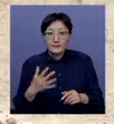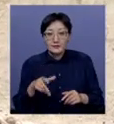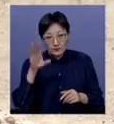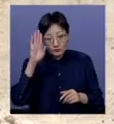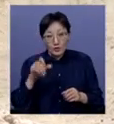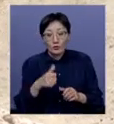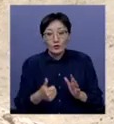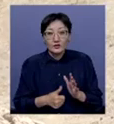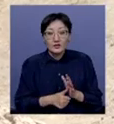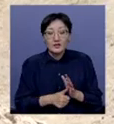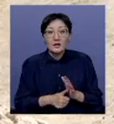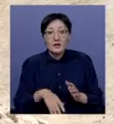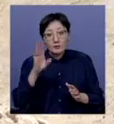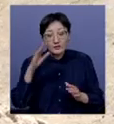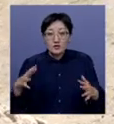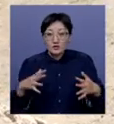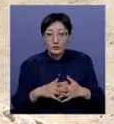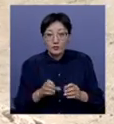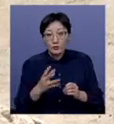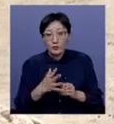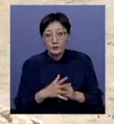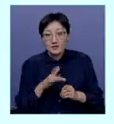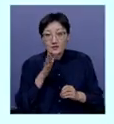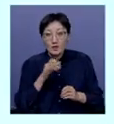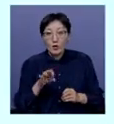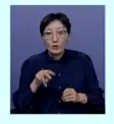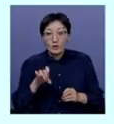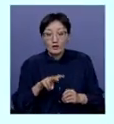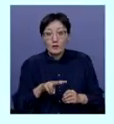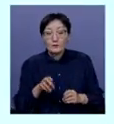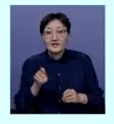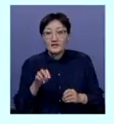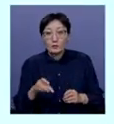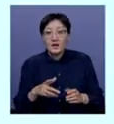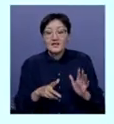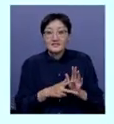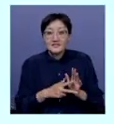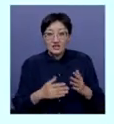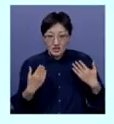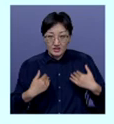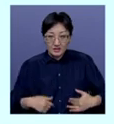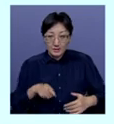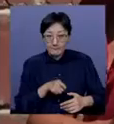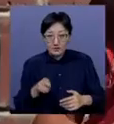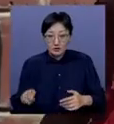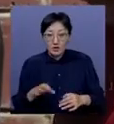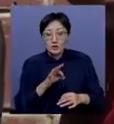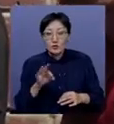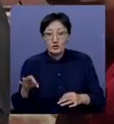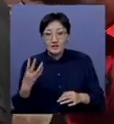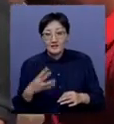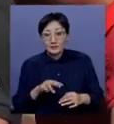16 жеткіншектің жабылуы салдарынан 15 жастағы Оралбек Кетебаев 8 жерден пышақ жарақатын алады.